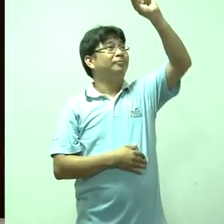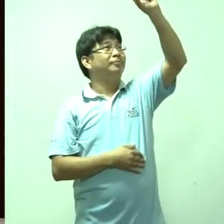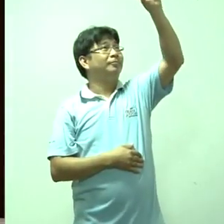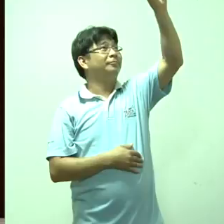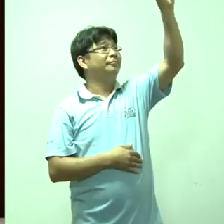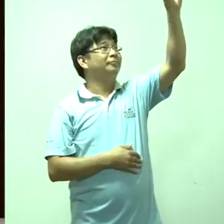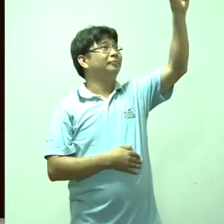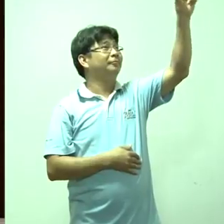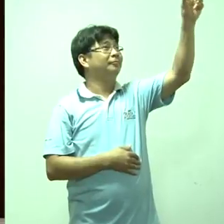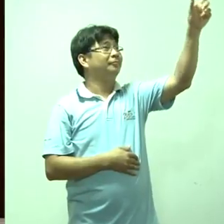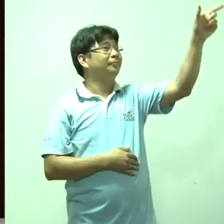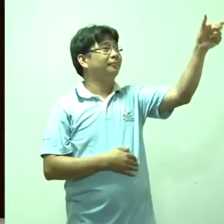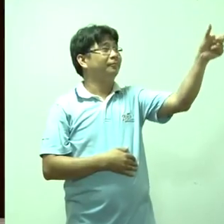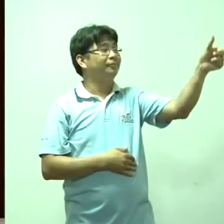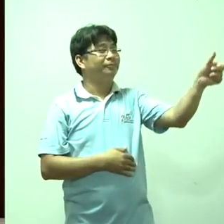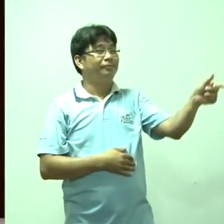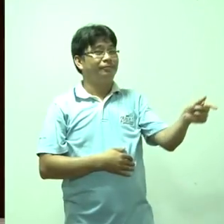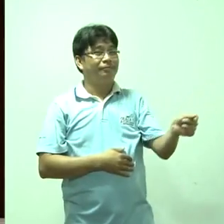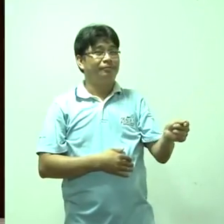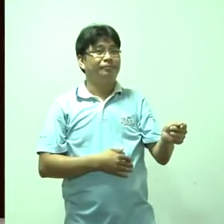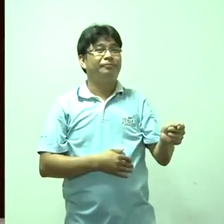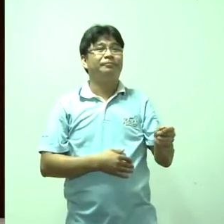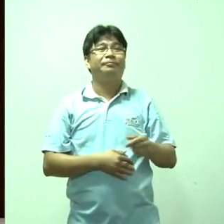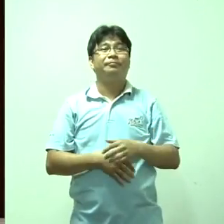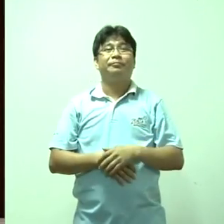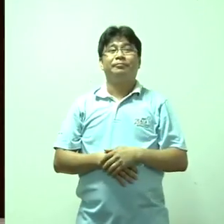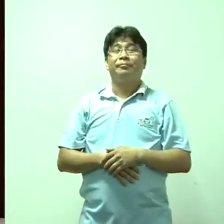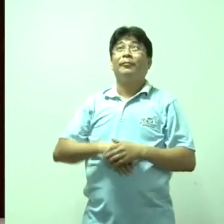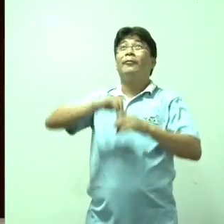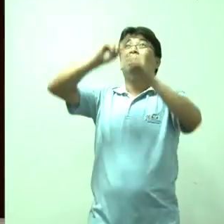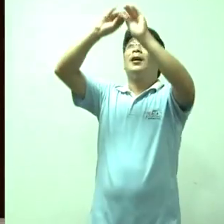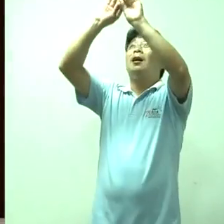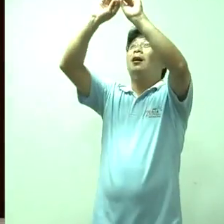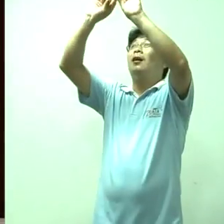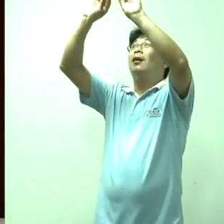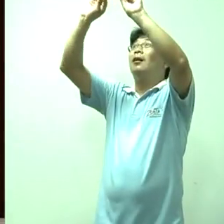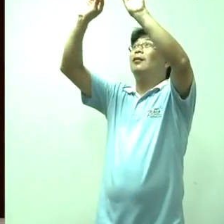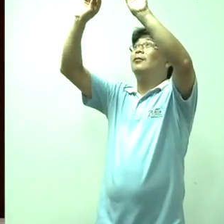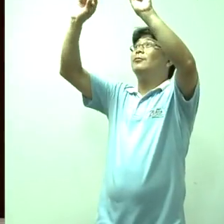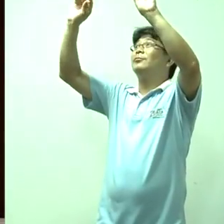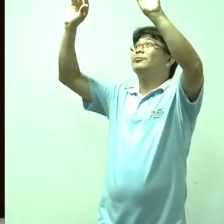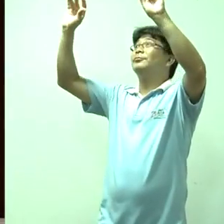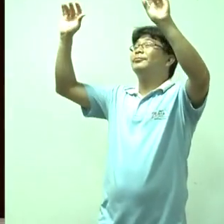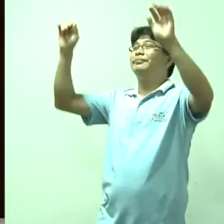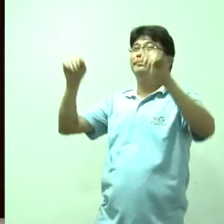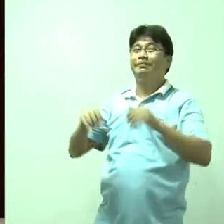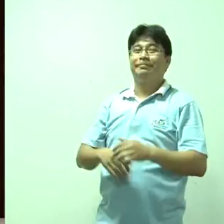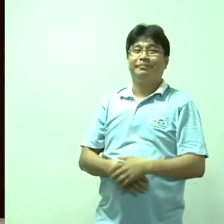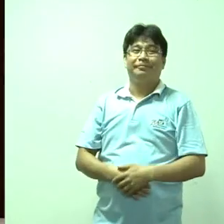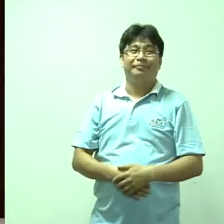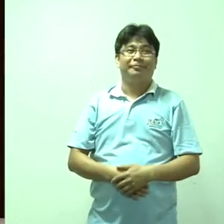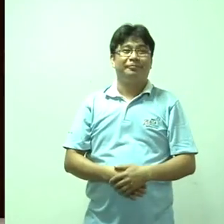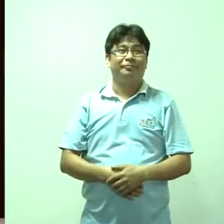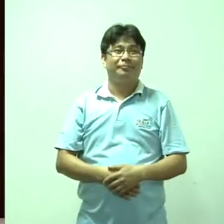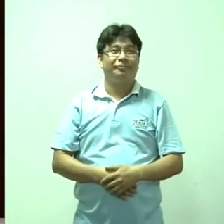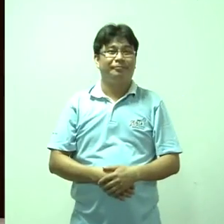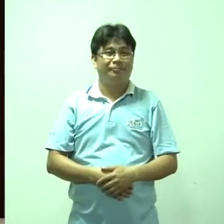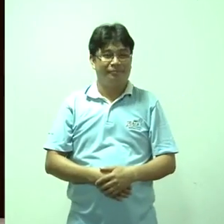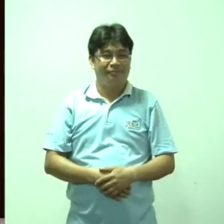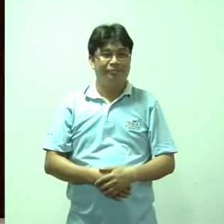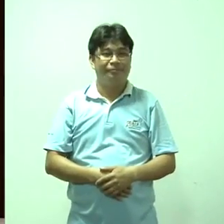ย์กลางคืนมีดวงจันทร์และดาวบนท้องฟ้า